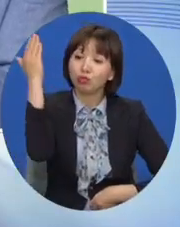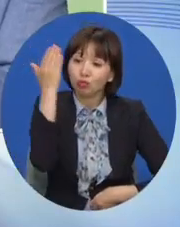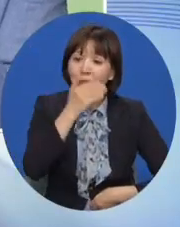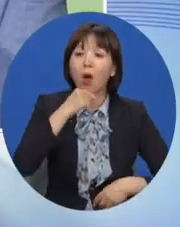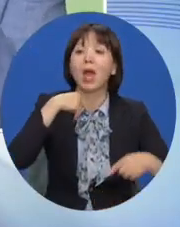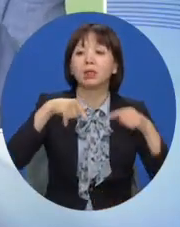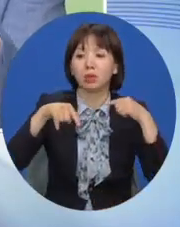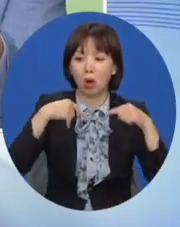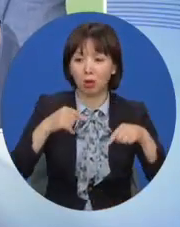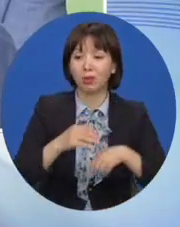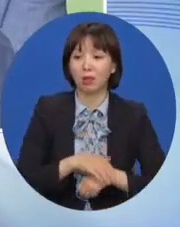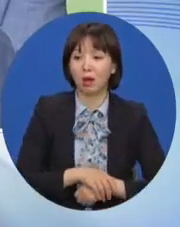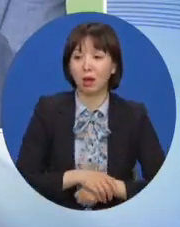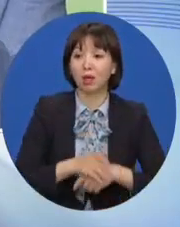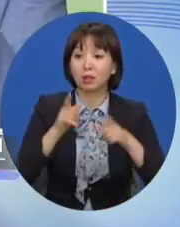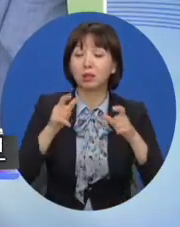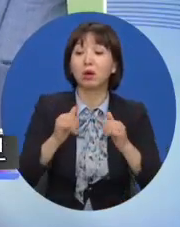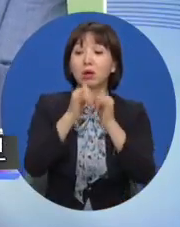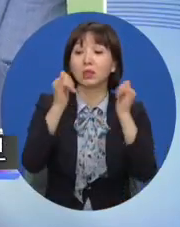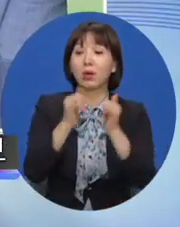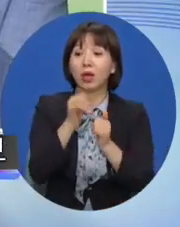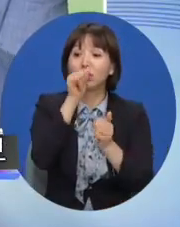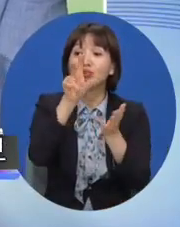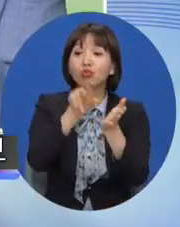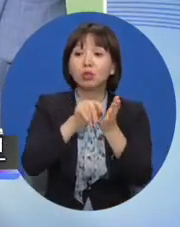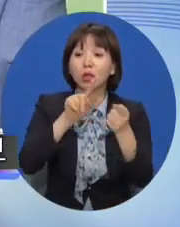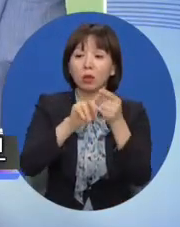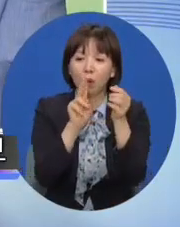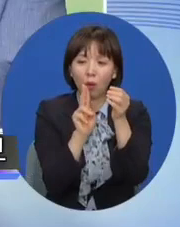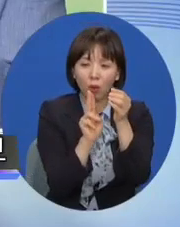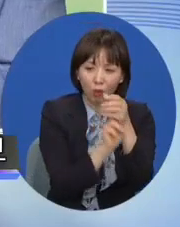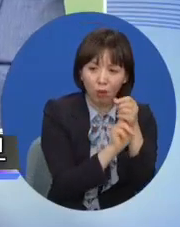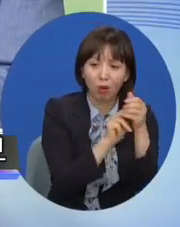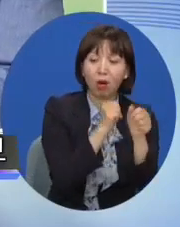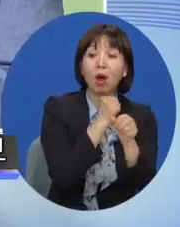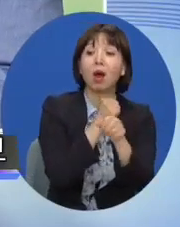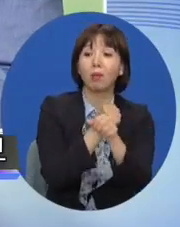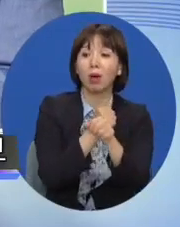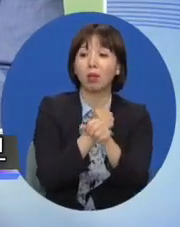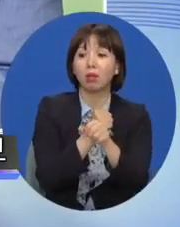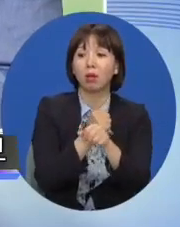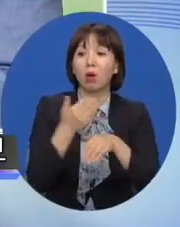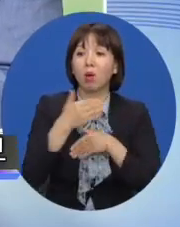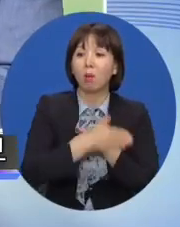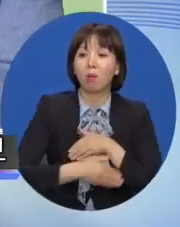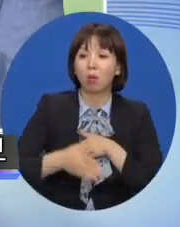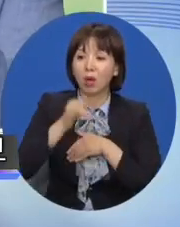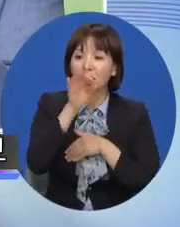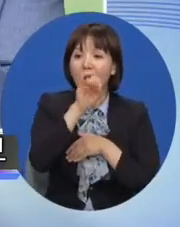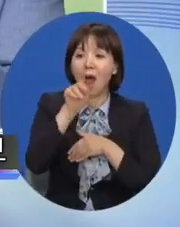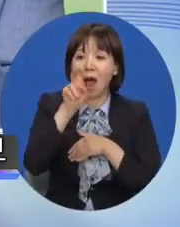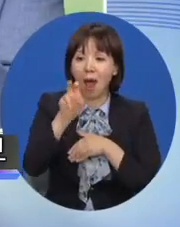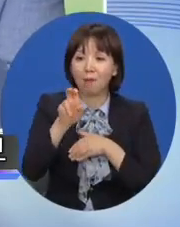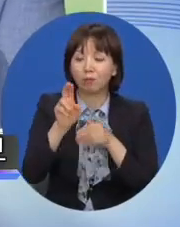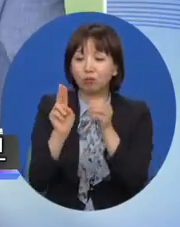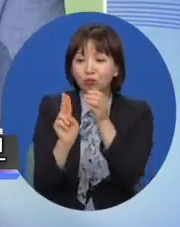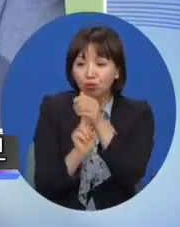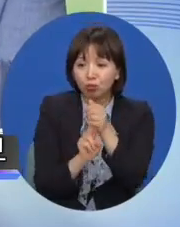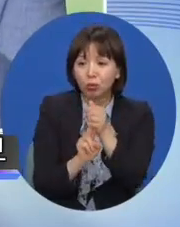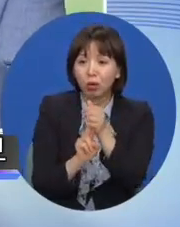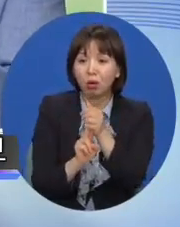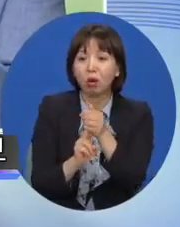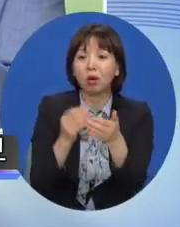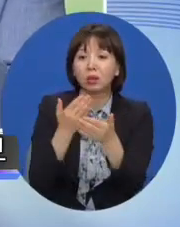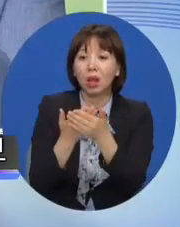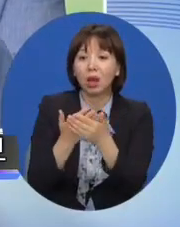행정입니다. 지역사회에 있는 문제점을 숨겨놓고 있으면요. 마치 몸에 있는 암덩어리를 숨겨가다가 죽음에